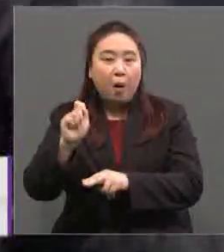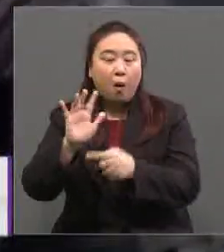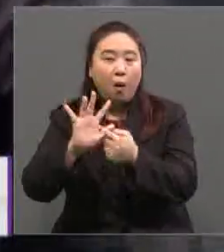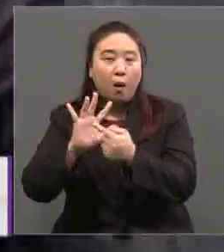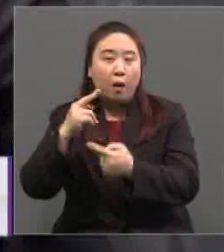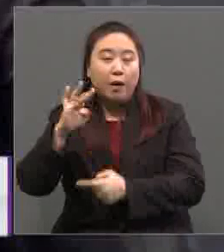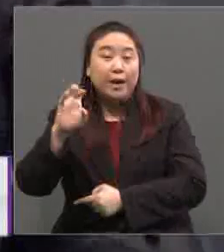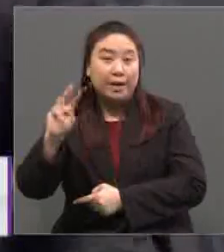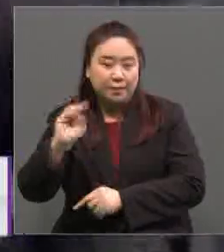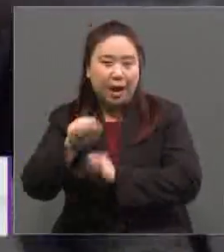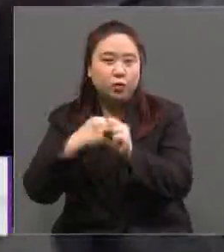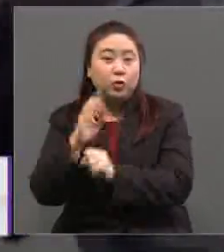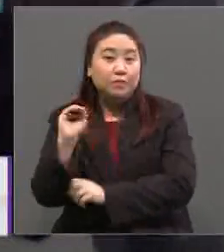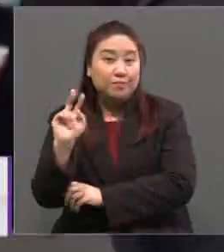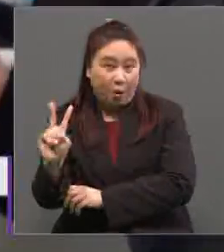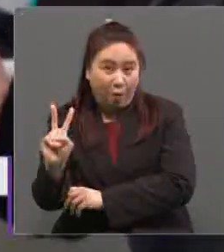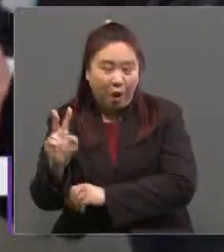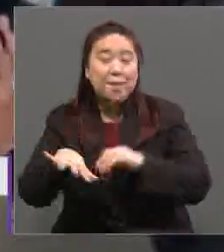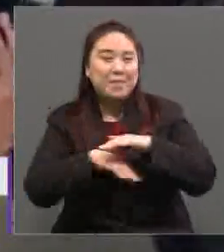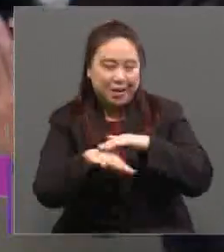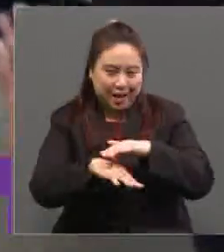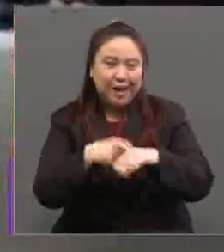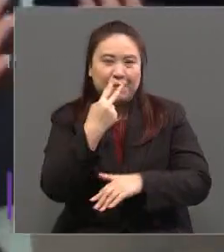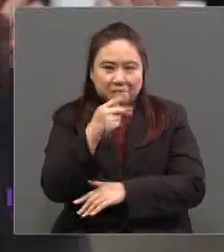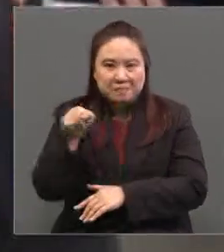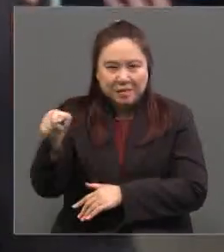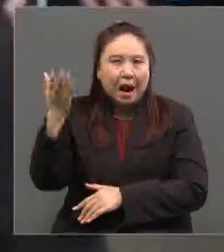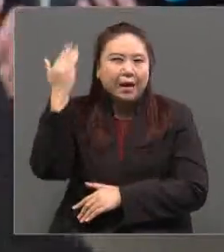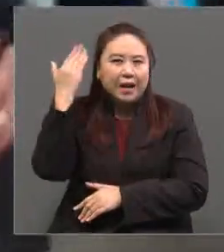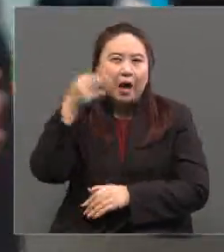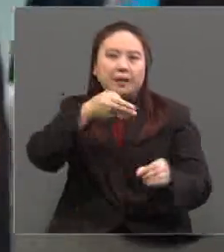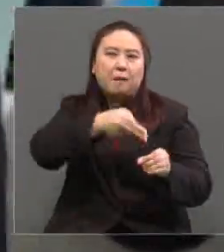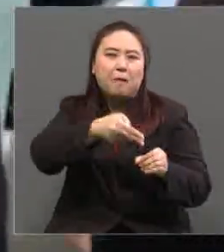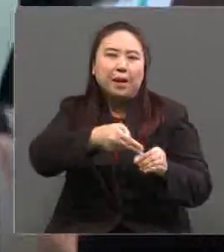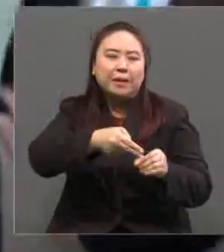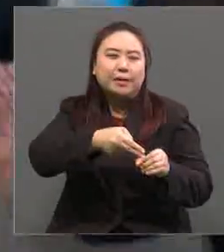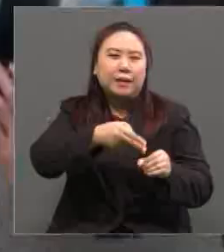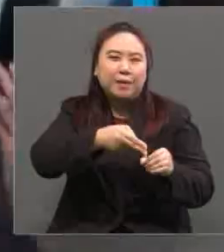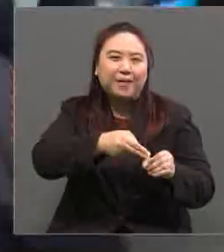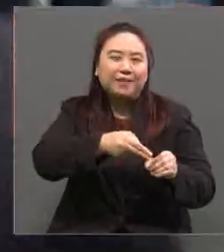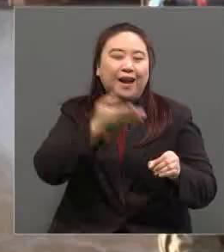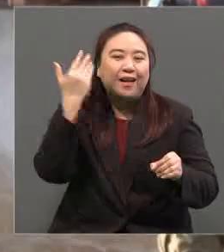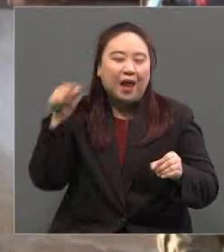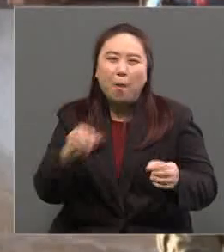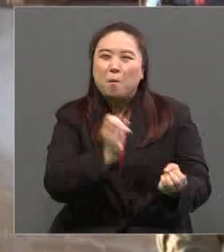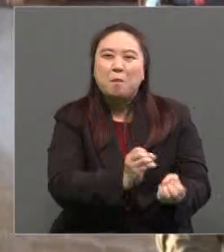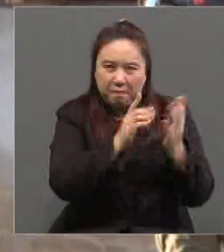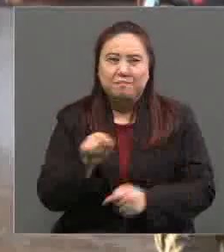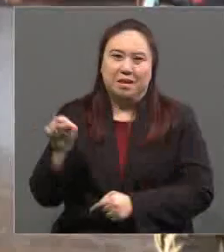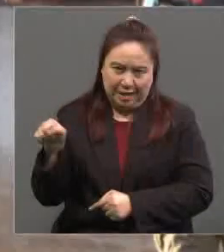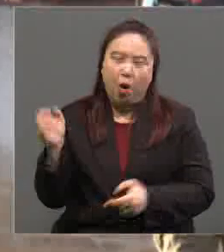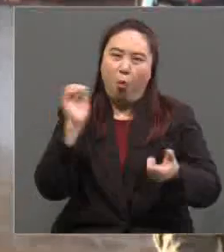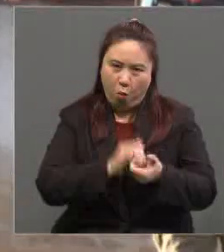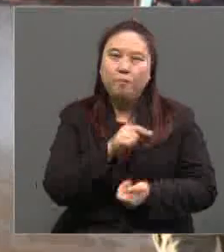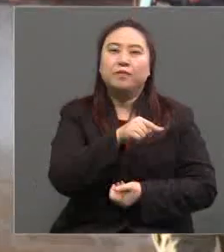42ปีซึ่งจากพยานหลักฐานก็พบว่ามีส่วนร่วมในการลอบวางระเบิดปั๊มน้ำมันปตท.สาขาทานโตค่ะรวมถึงเหตุระเบิดร